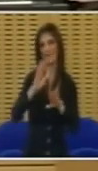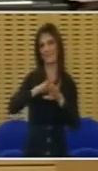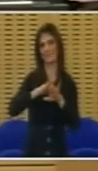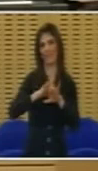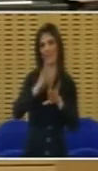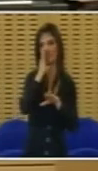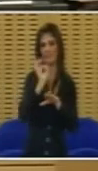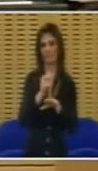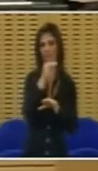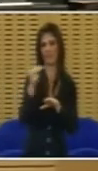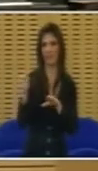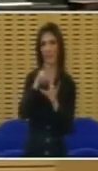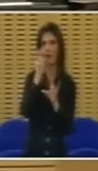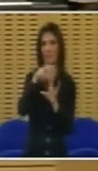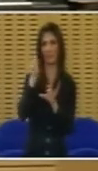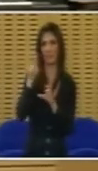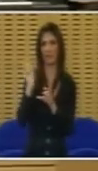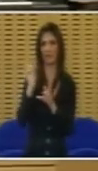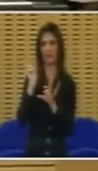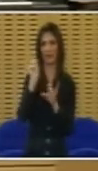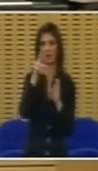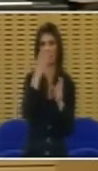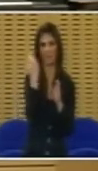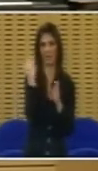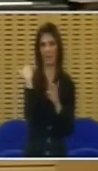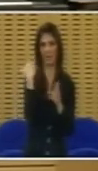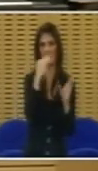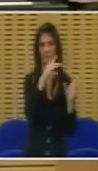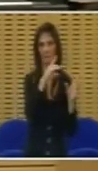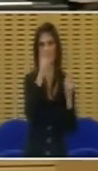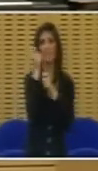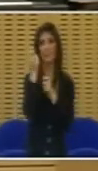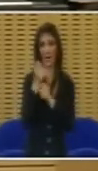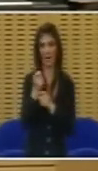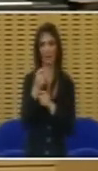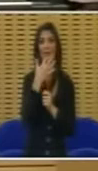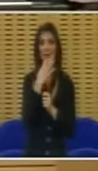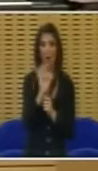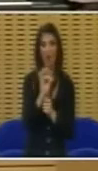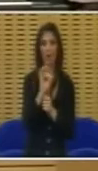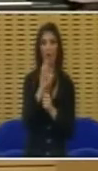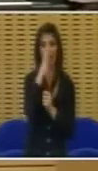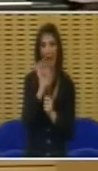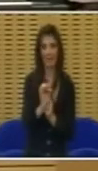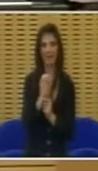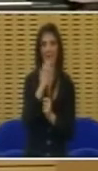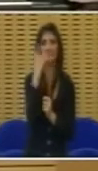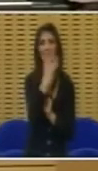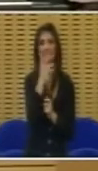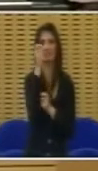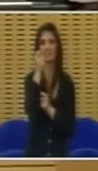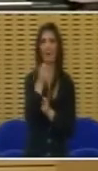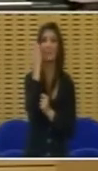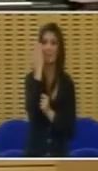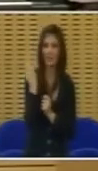καταθετών. Για το κούρεμα το οποίο γνώριζε, να σημειώσετε, από τις 4 του Μάρτη. Στην πορεία, η Επιτροπή ΠΙΚΗ